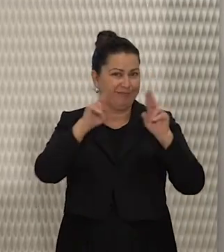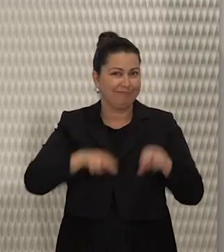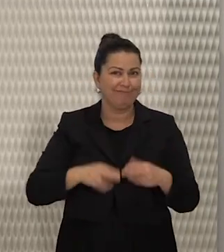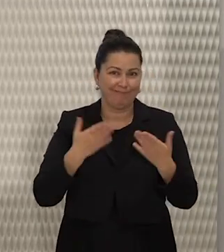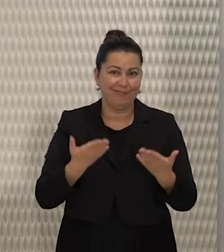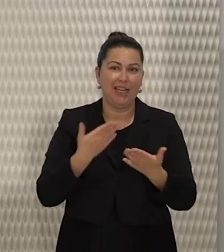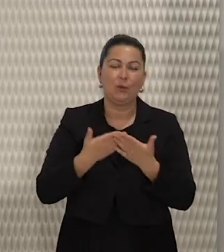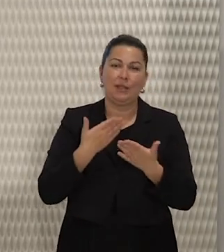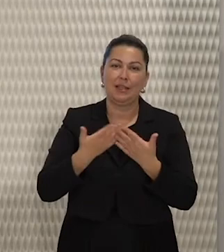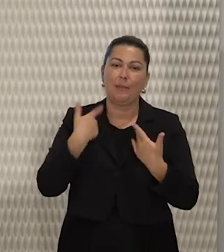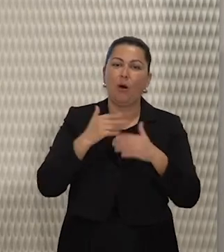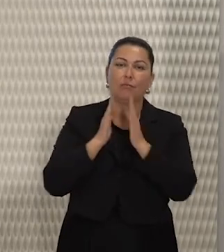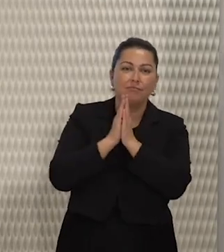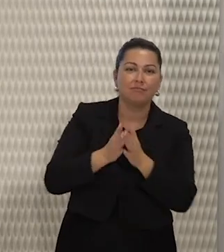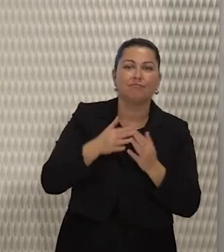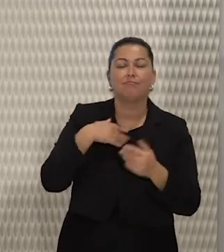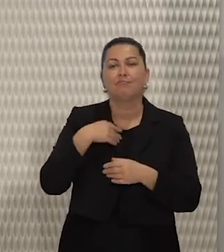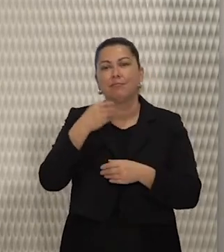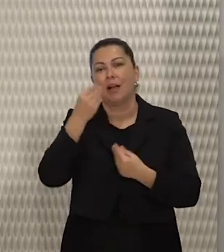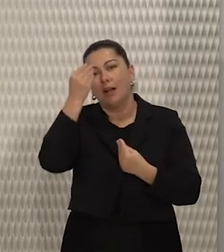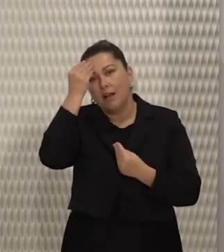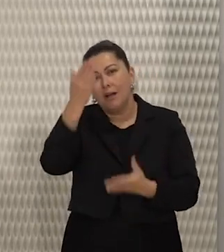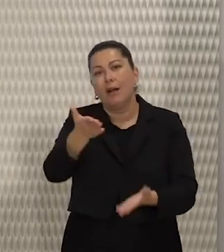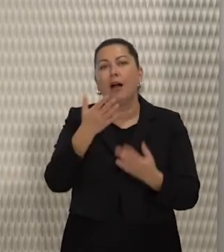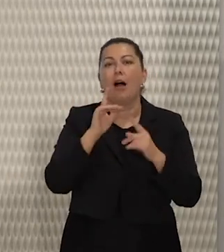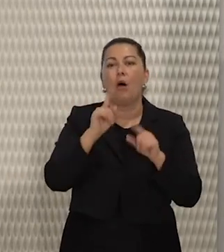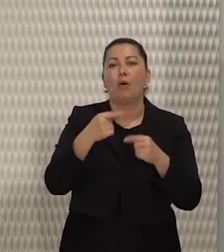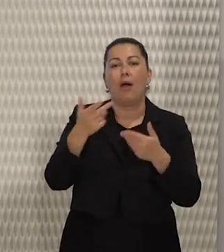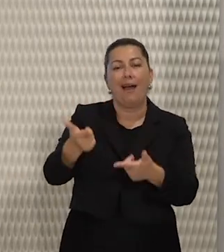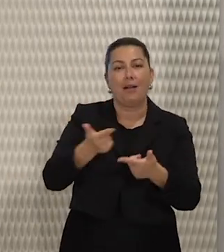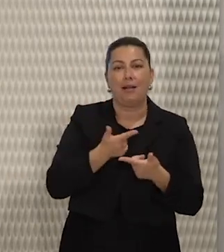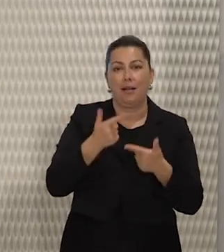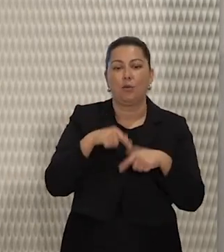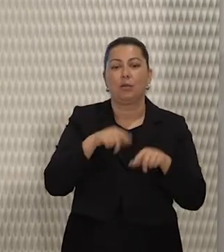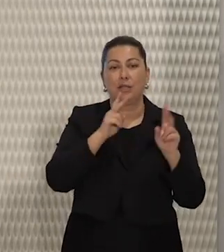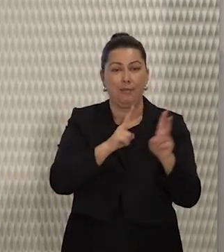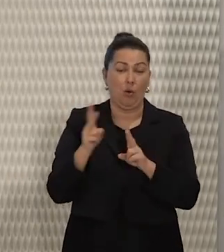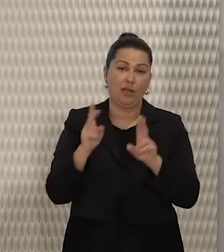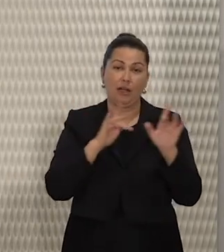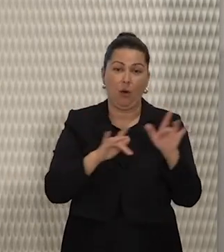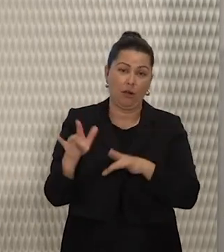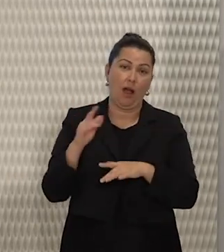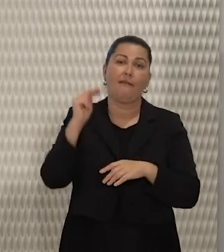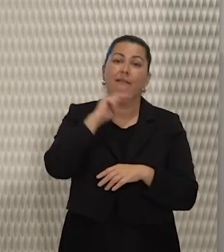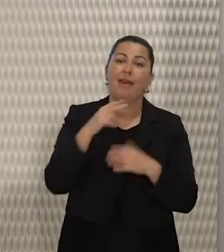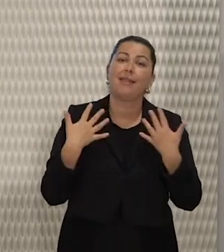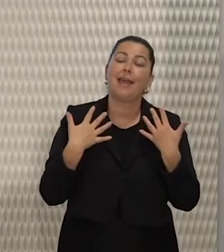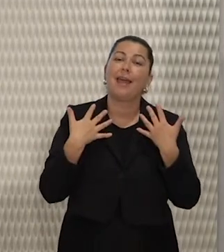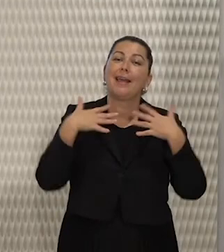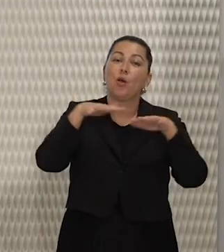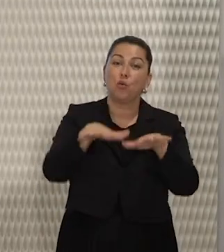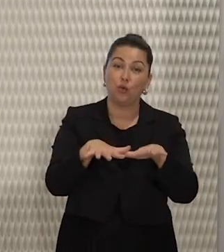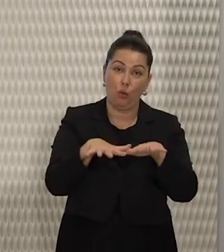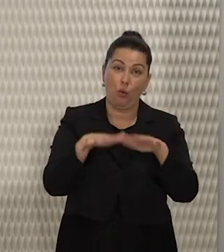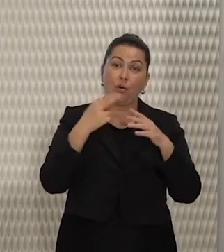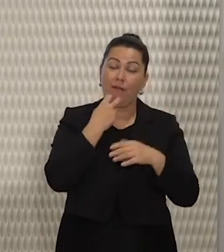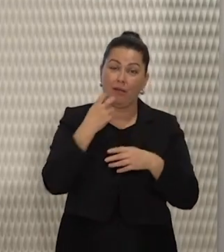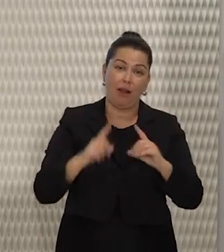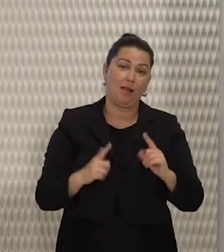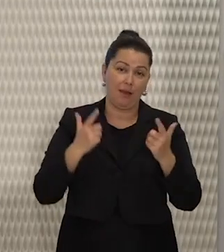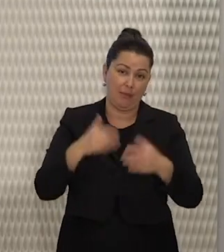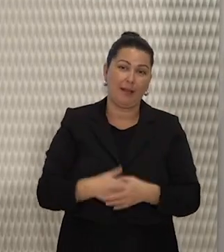auch ein Appell oder eine Einladung, dass man diese Möglichkeit auch hat, wenn man Inklusion